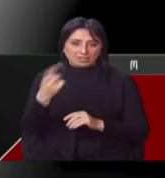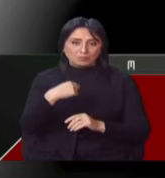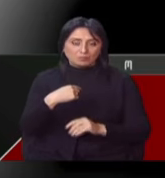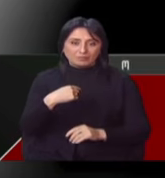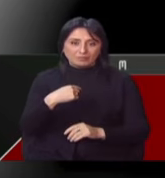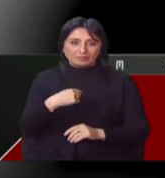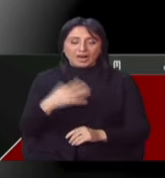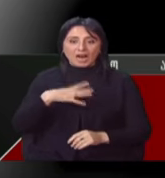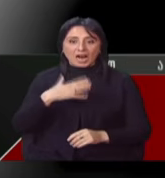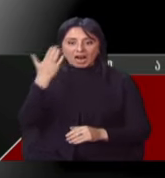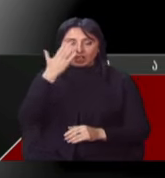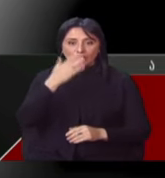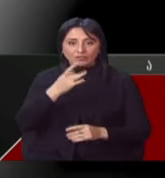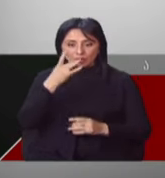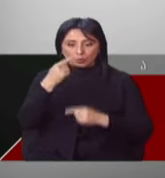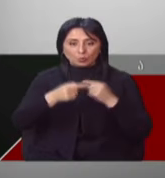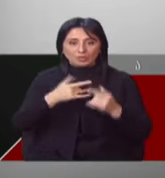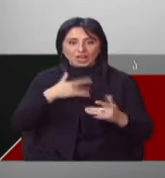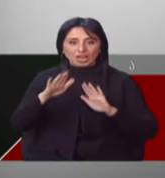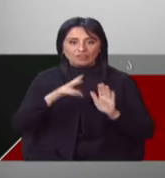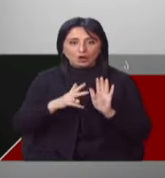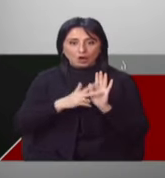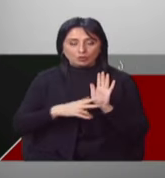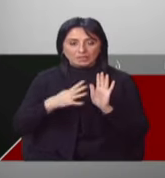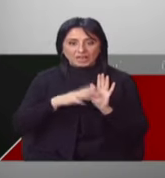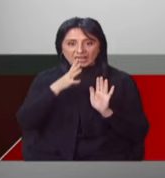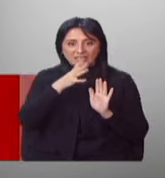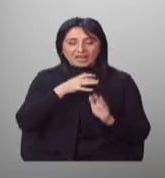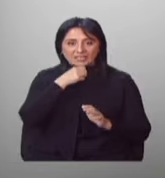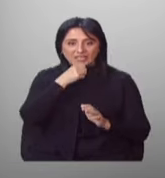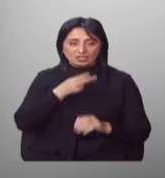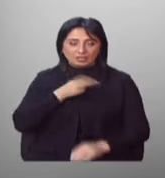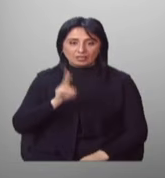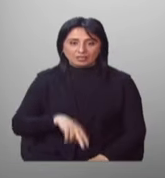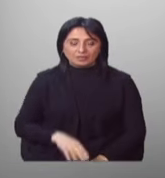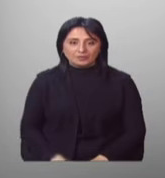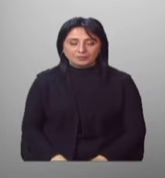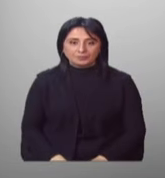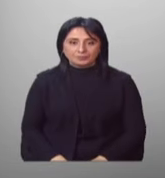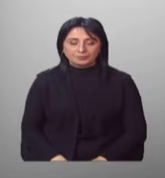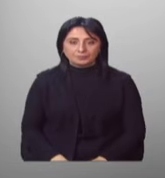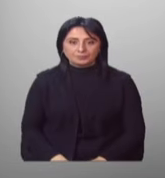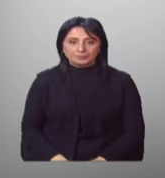გარდაუვალი. ქართული კინოს საკულტო რეჟისორი 99 წლის ასაკში გარდაიცვალა.